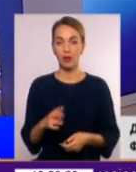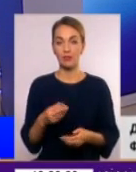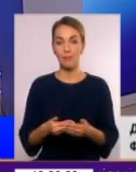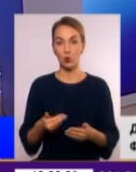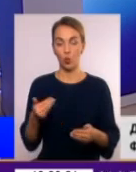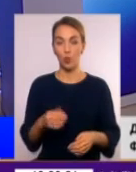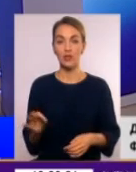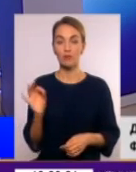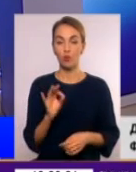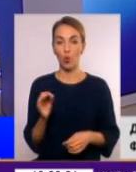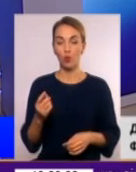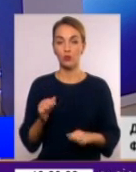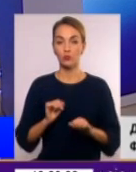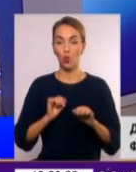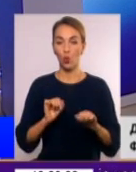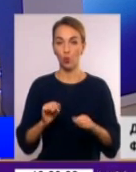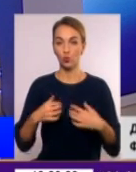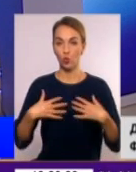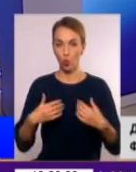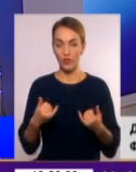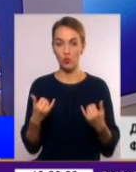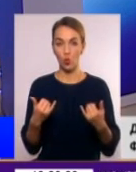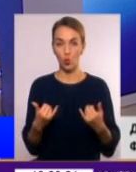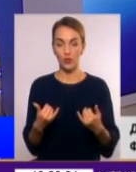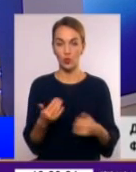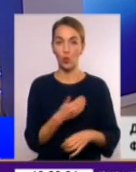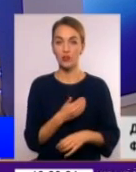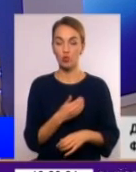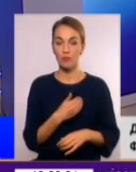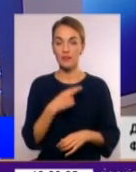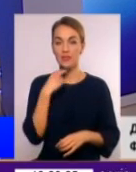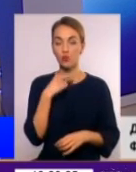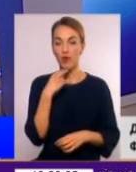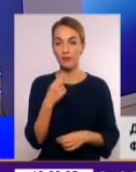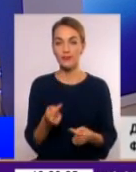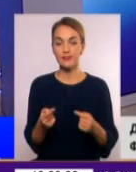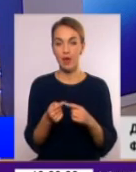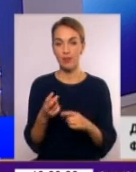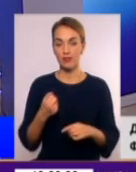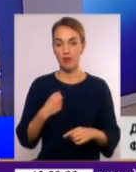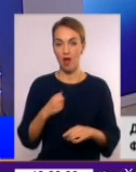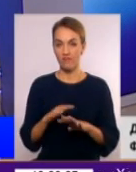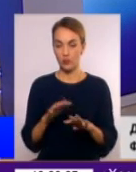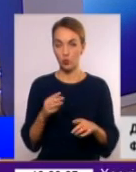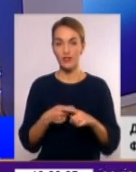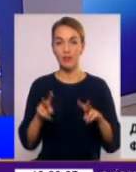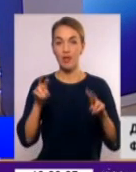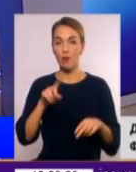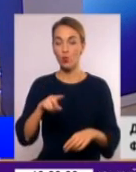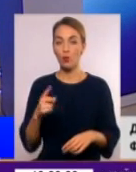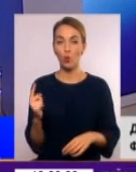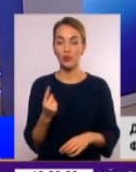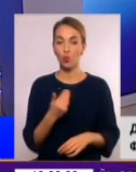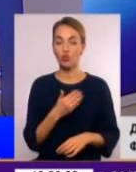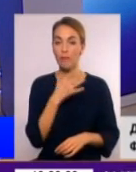напередодні про охорону здоров'я. Сьогодні хотілося б заакцентувати саме на війську, тому що це тема номер один, хоча